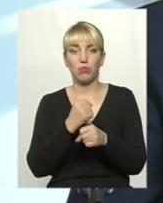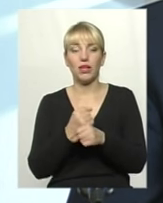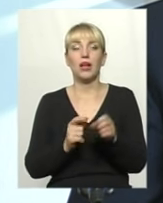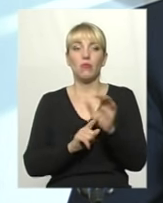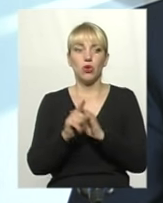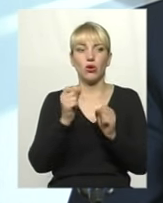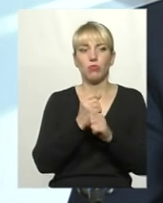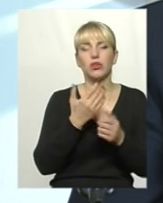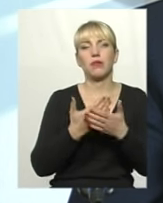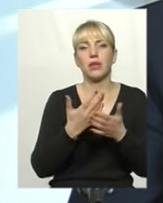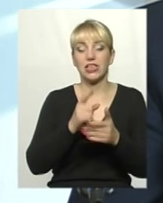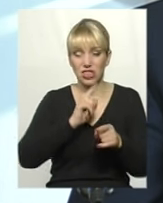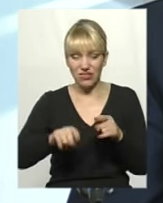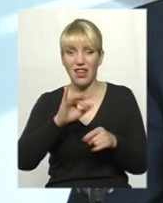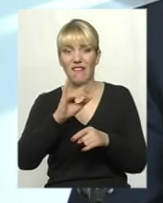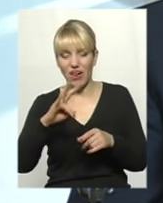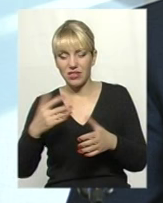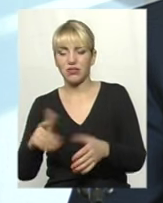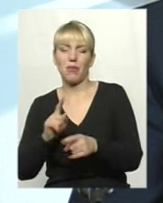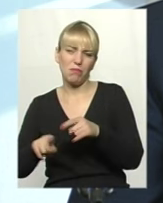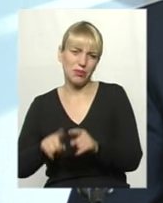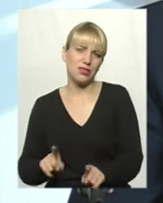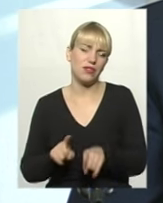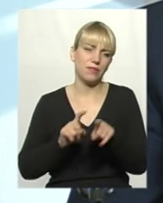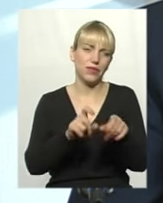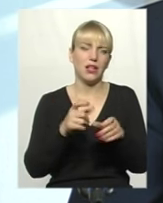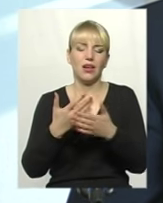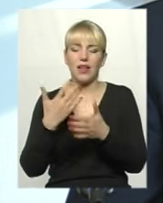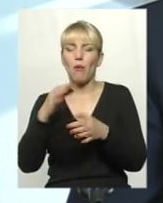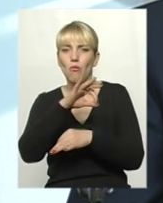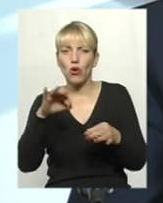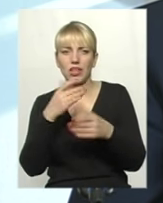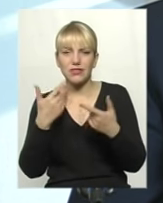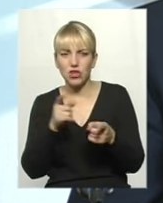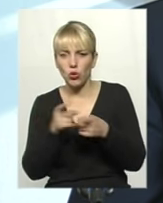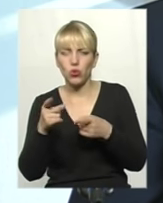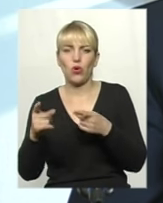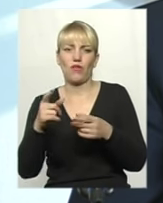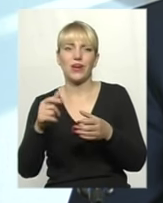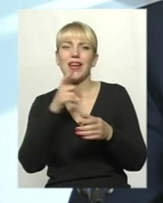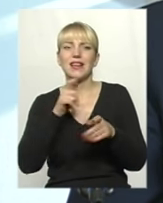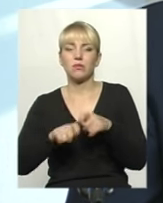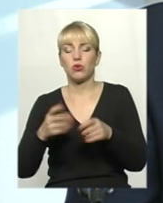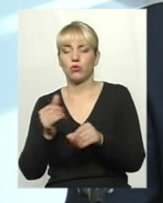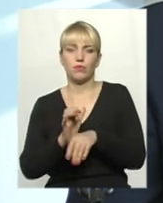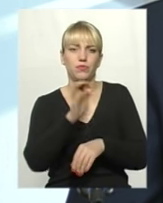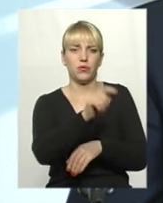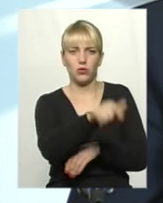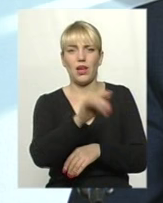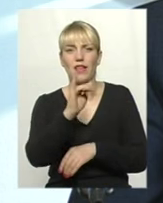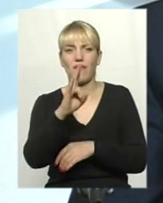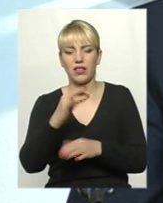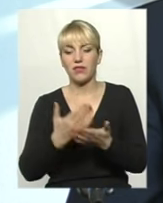було скоріше по Іванківцях зроблено, експертиза зроблена і проєкт, каже, ми зразу кошти направили на Іванківці. Покрівка